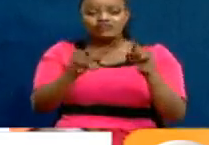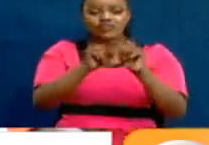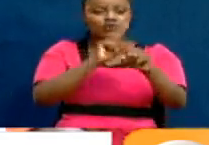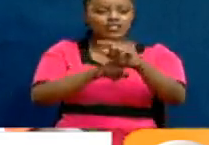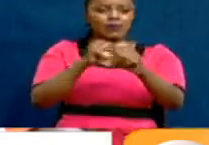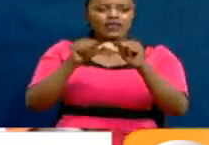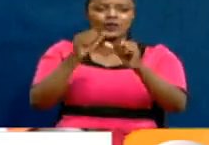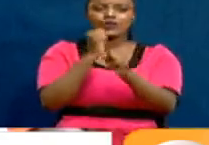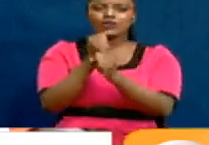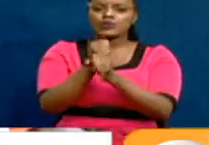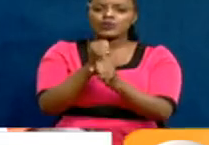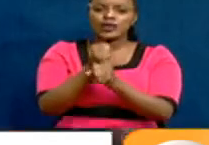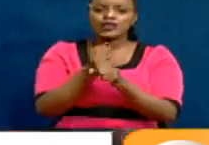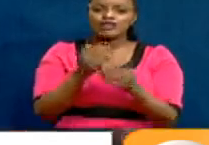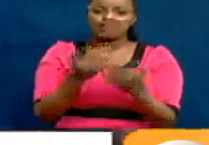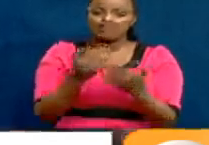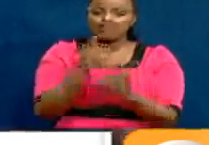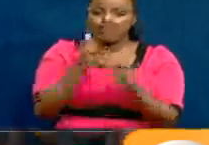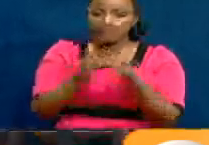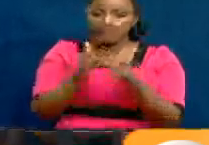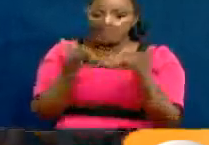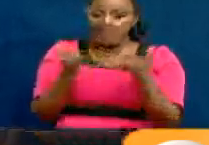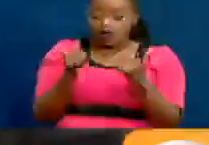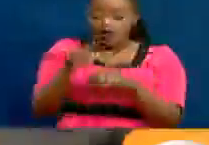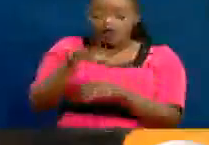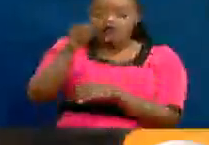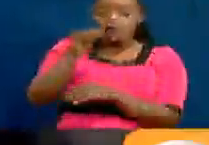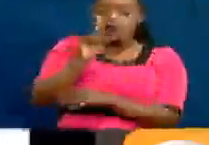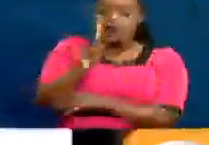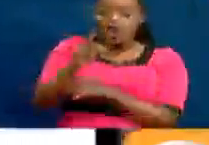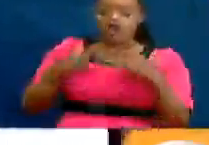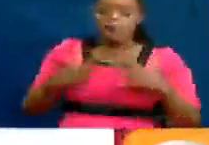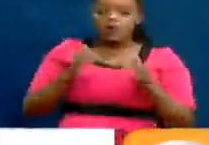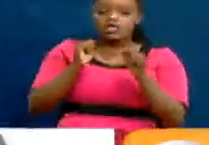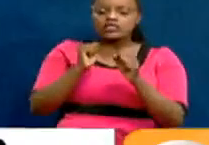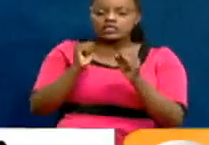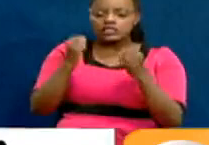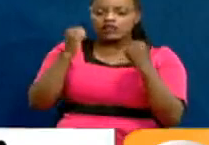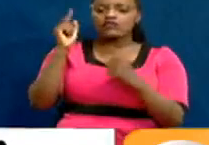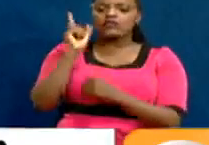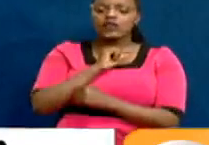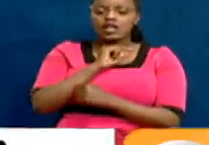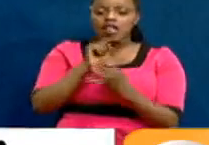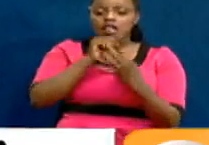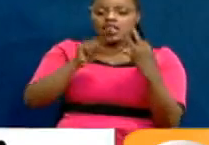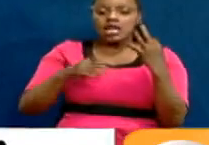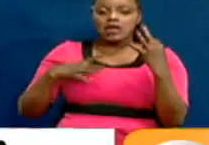wakifanya kazi, ambayo tulipata kuokoa mwili mmoja na